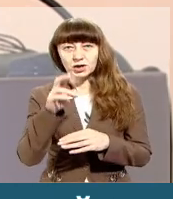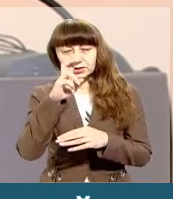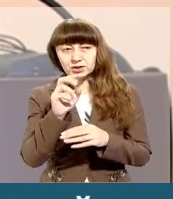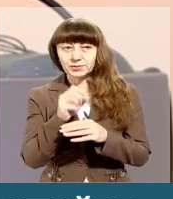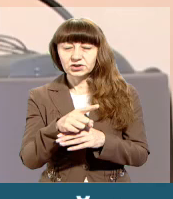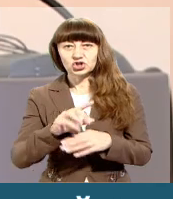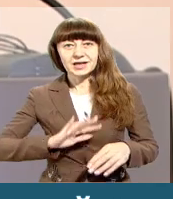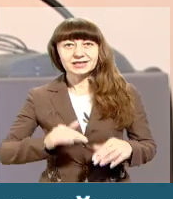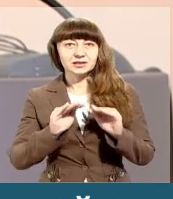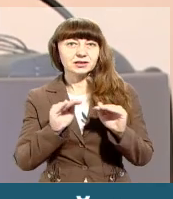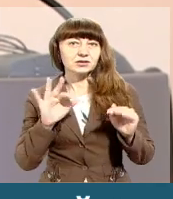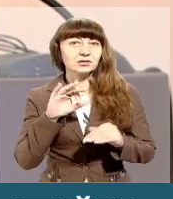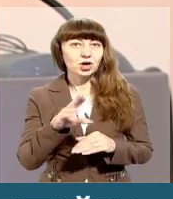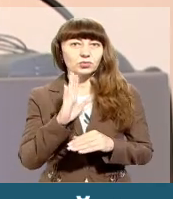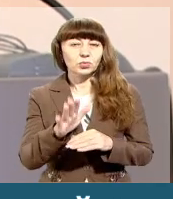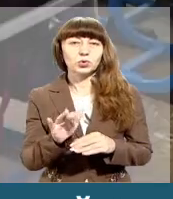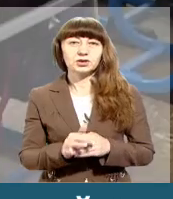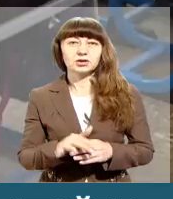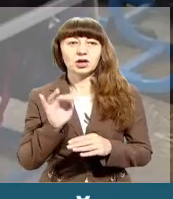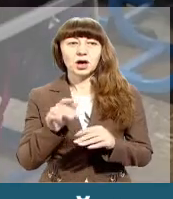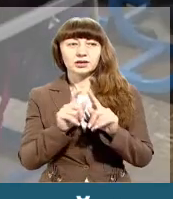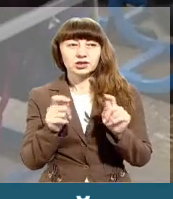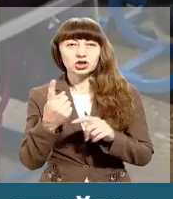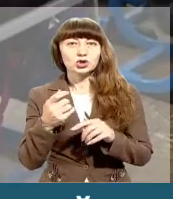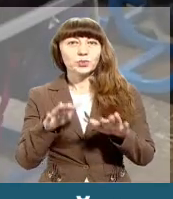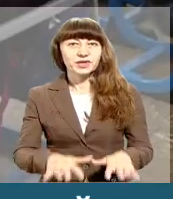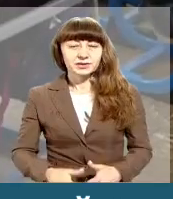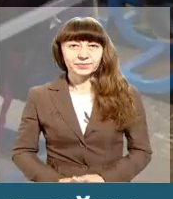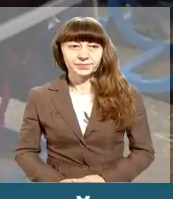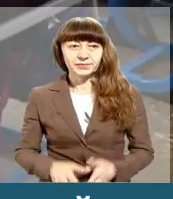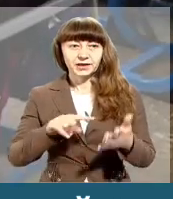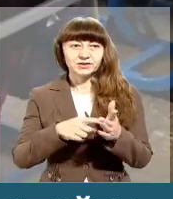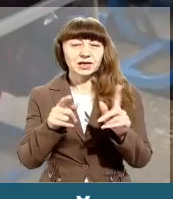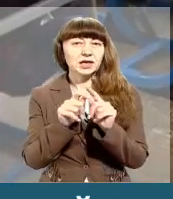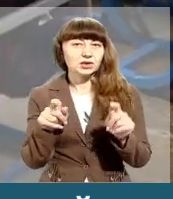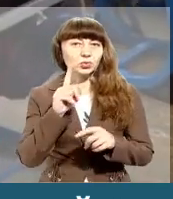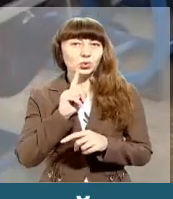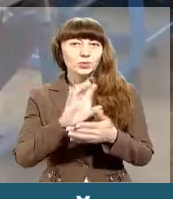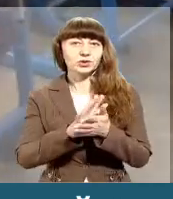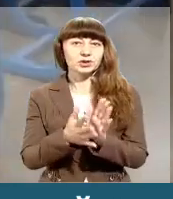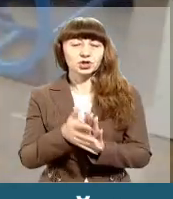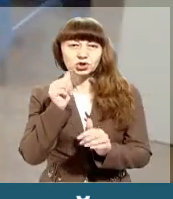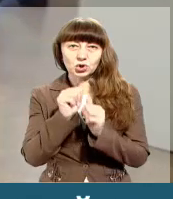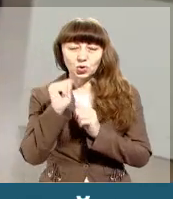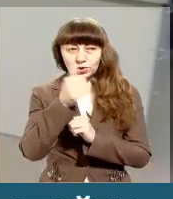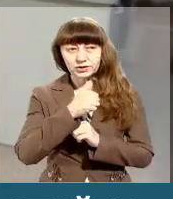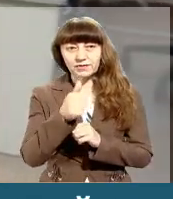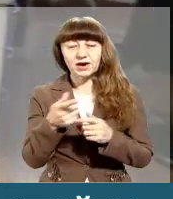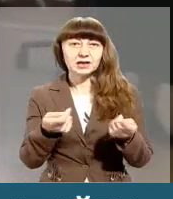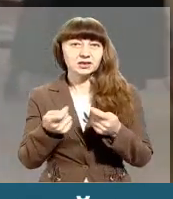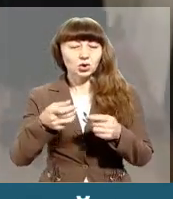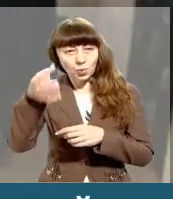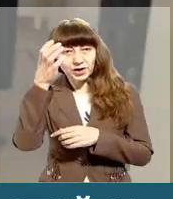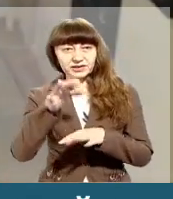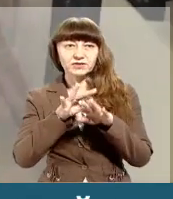астам орын жеке бақшаларға енгізіледі. Ыңғайлы жағдай жасау мақсатында жыл сайын білім беру ұйымдарында жөндеу жұмыстары жүргізіледі. Осы